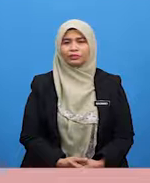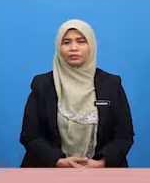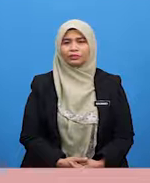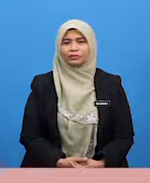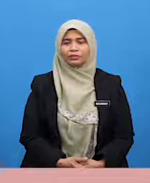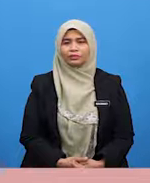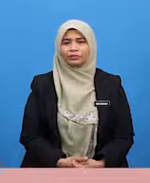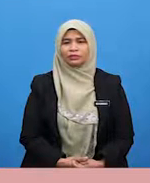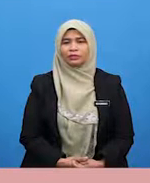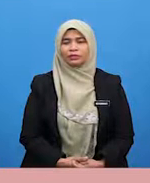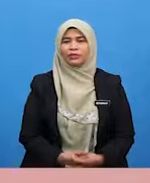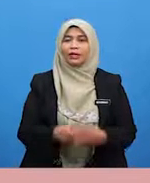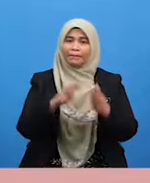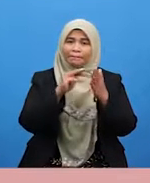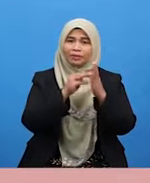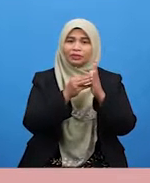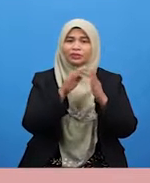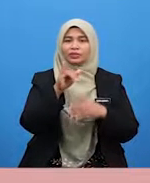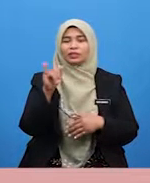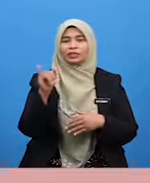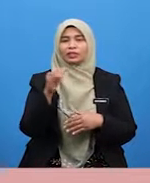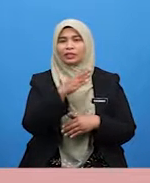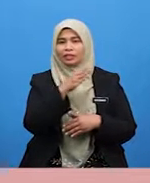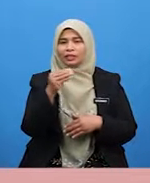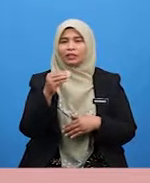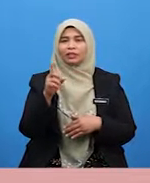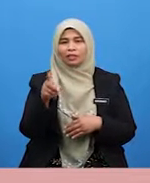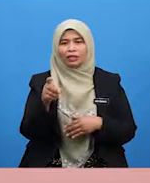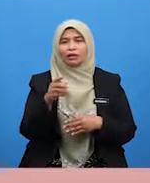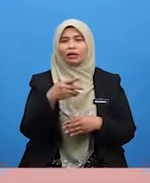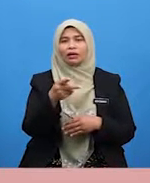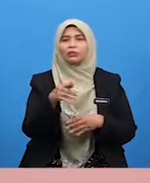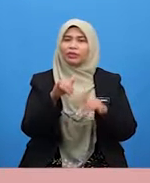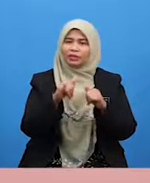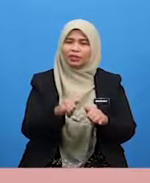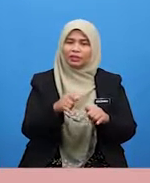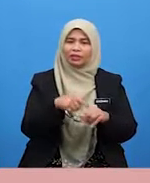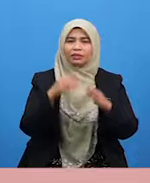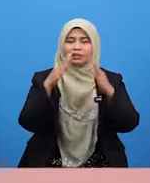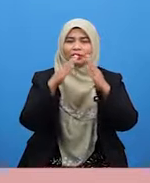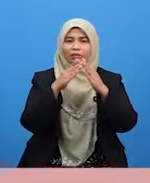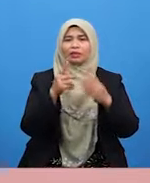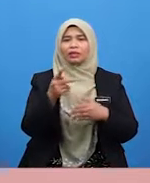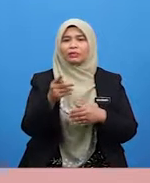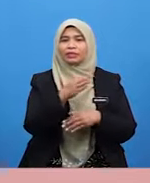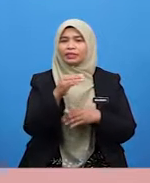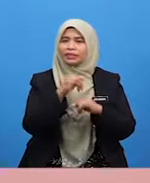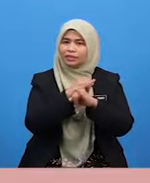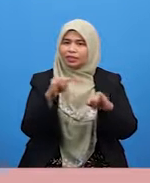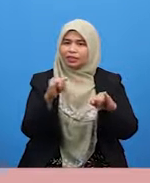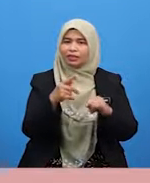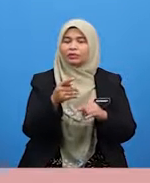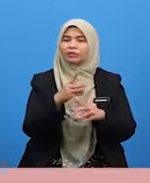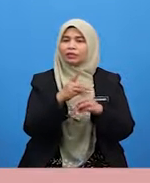تطهيرا. Maksudnya, dan hendaklah kamu tinggal di rumah kamu dan janganlah kamu mendedahkan